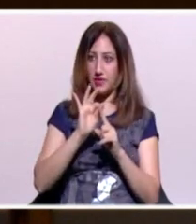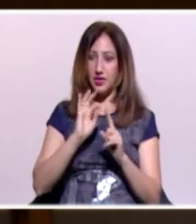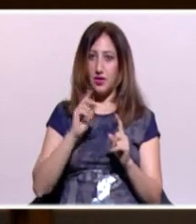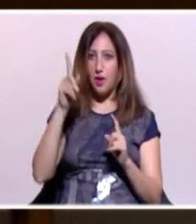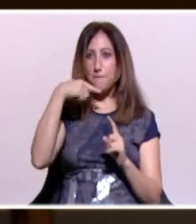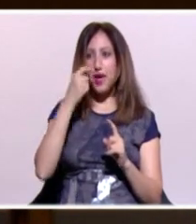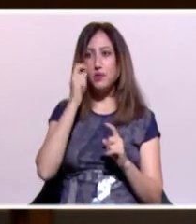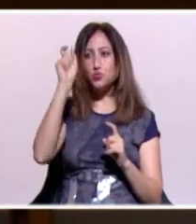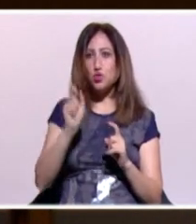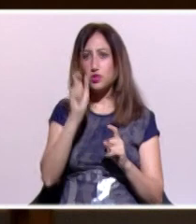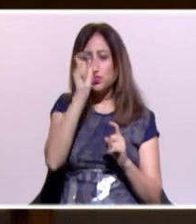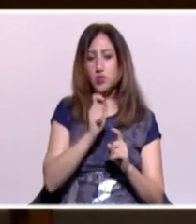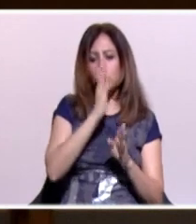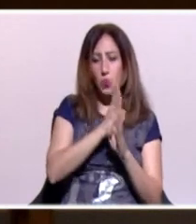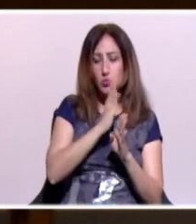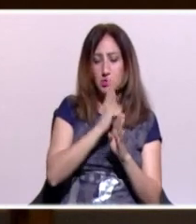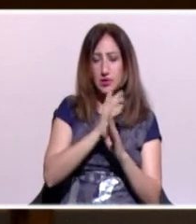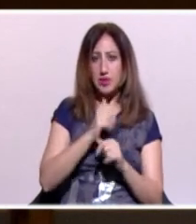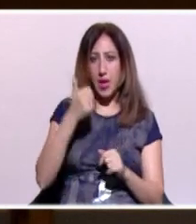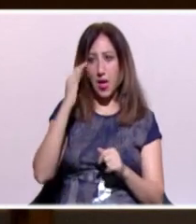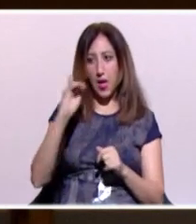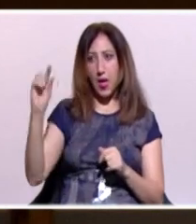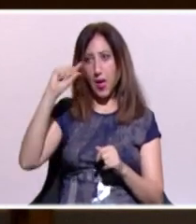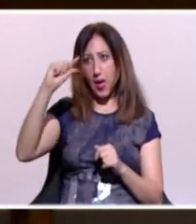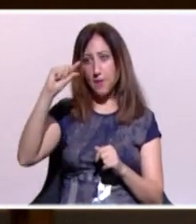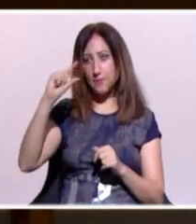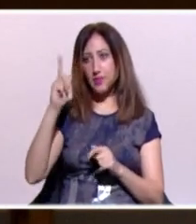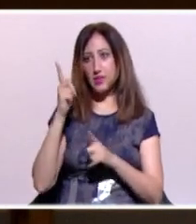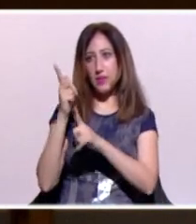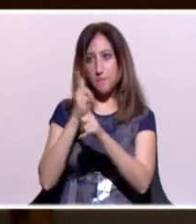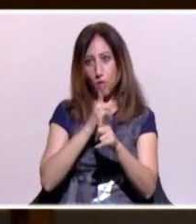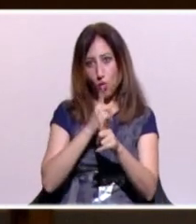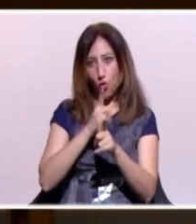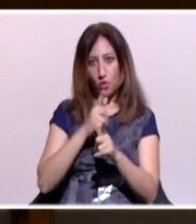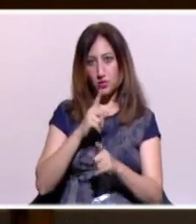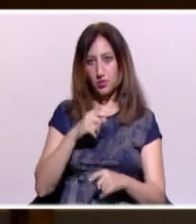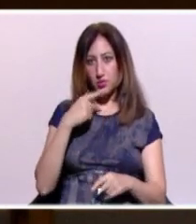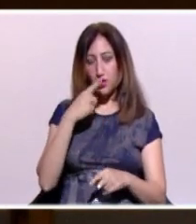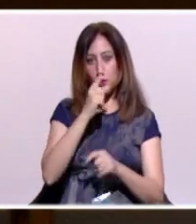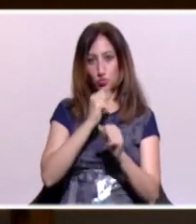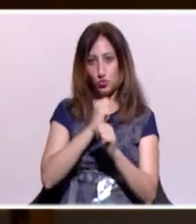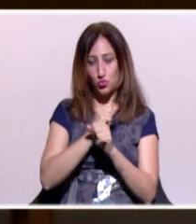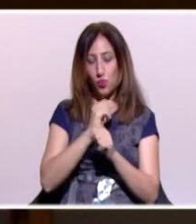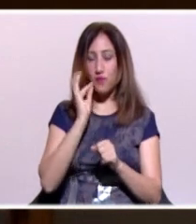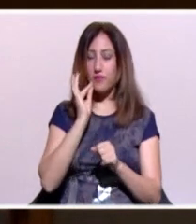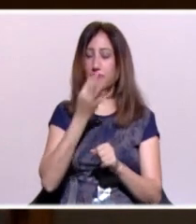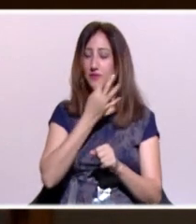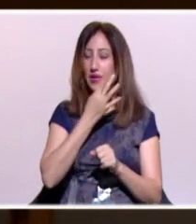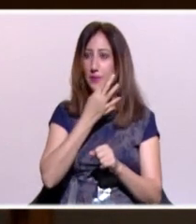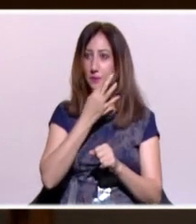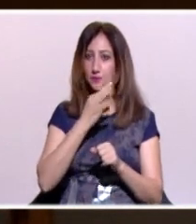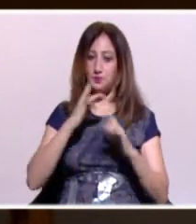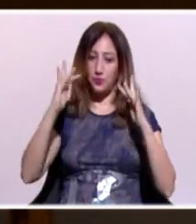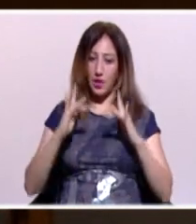انترودكشن، مقدمه لطيفه. احمد رزق المخرج الموهوب اللي رايح يقدم بره فيلم، وقعدتوا مع